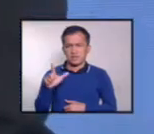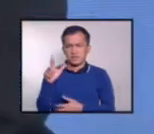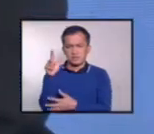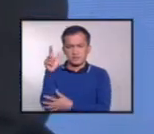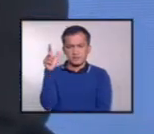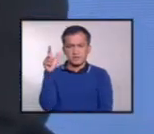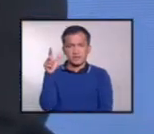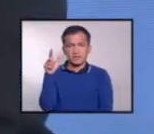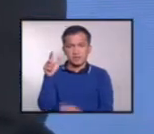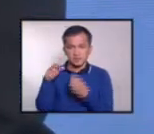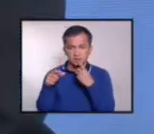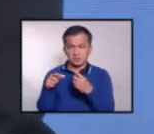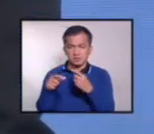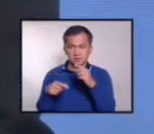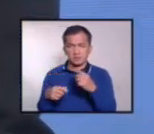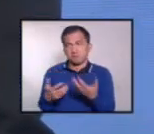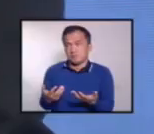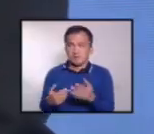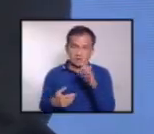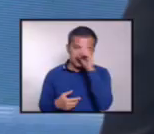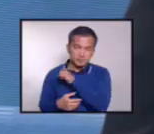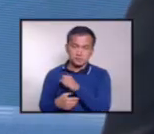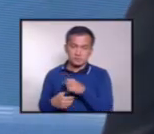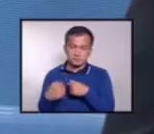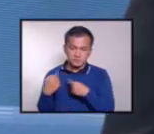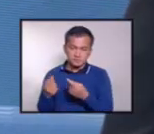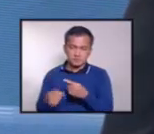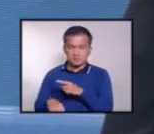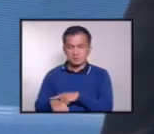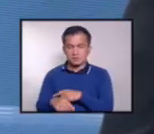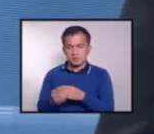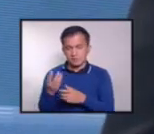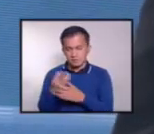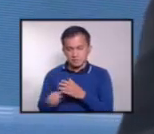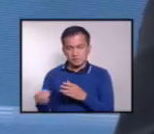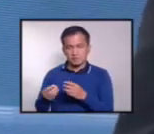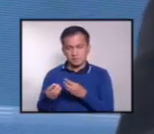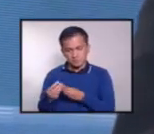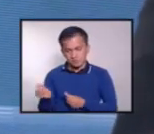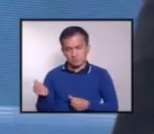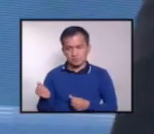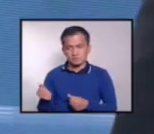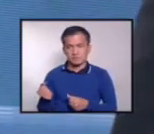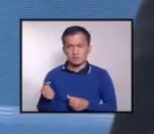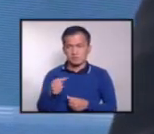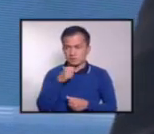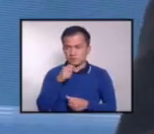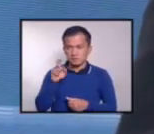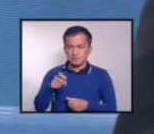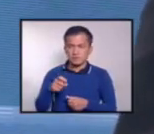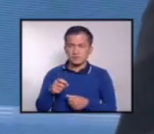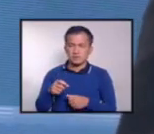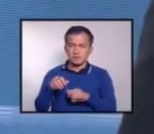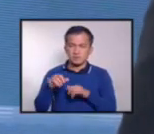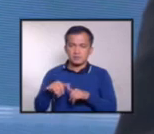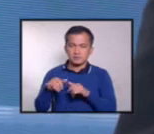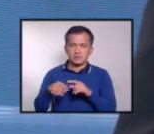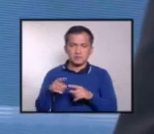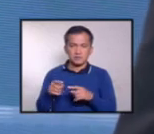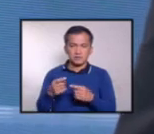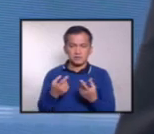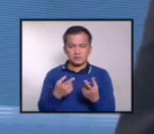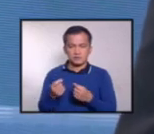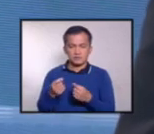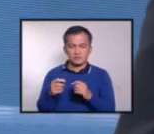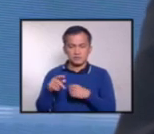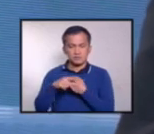The assumption is at some point malulutas 'yan, no? Yes. At hindi dapat 'yan manatili. Yes. Pero ngayon kung gagawin mo